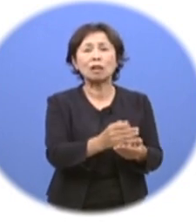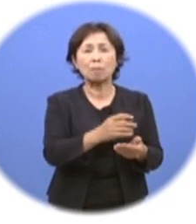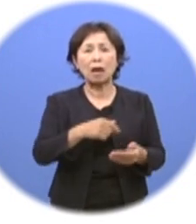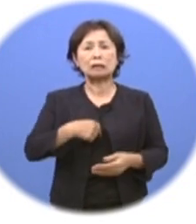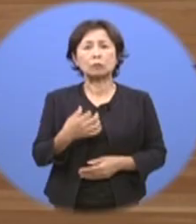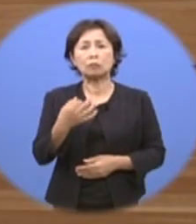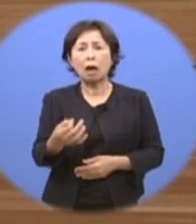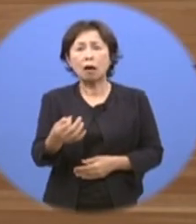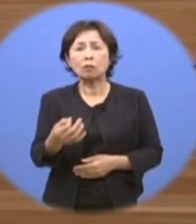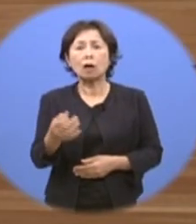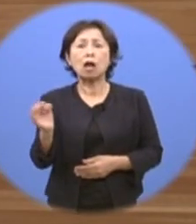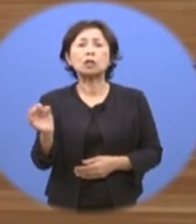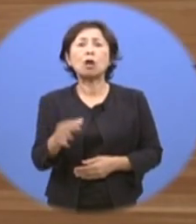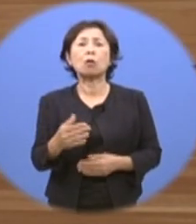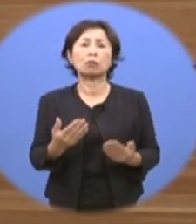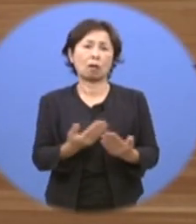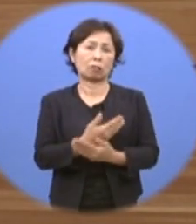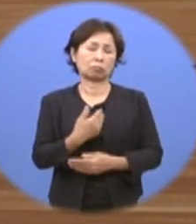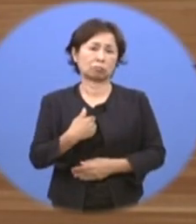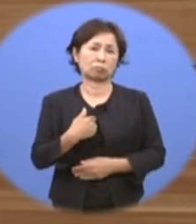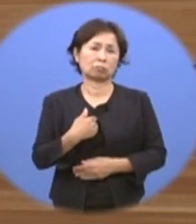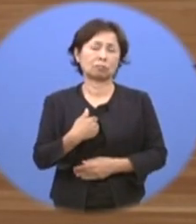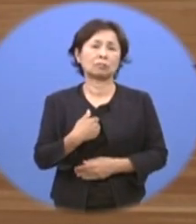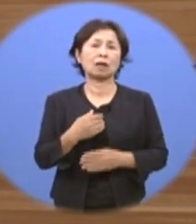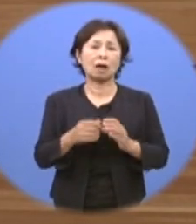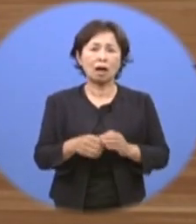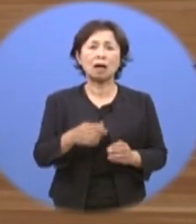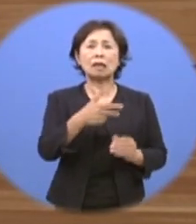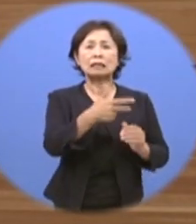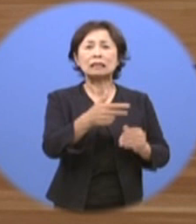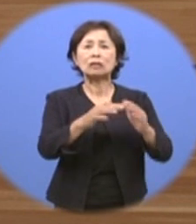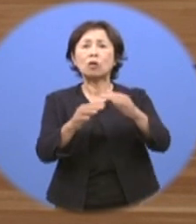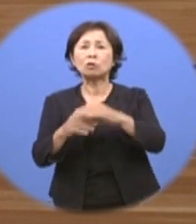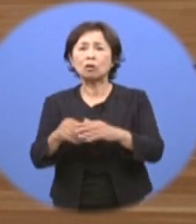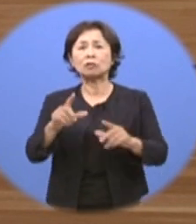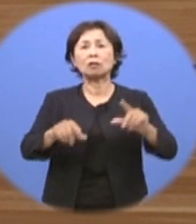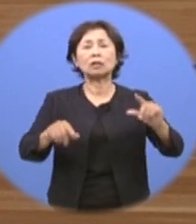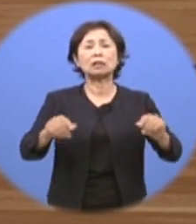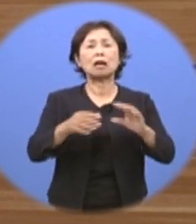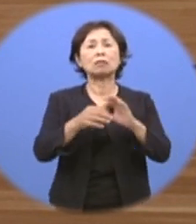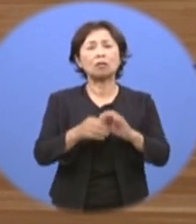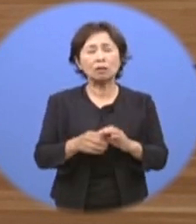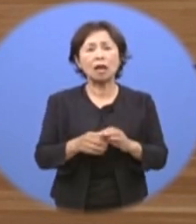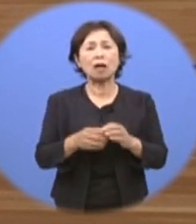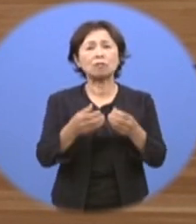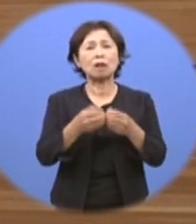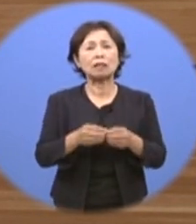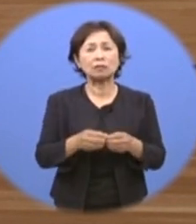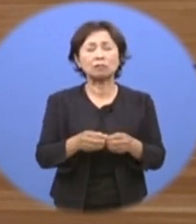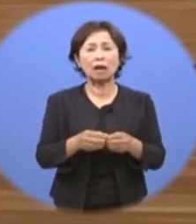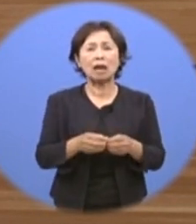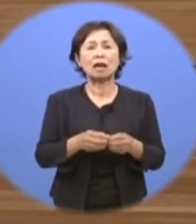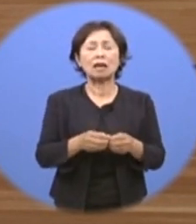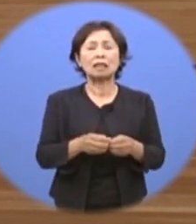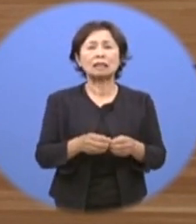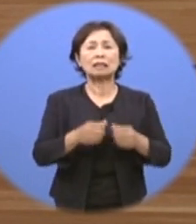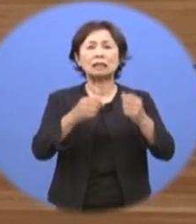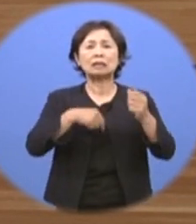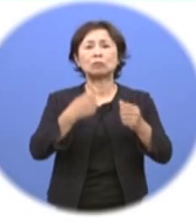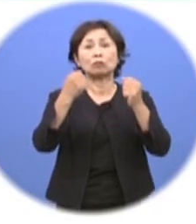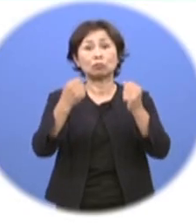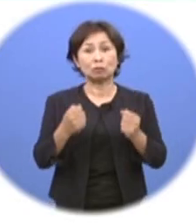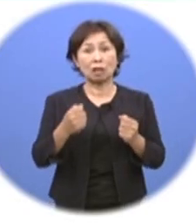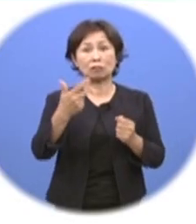可能です。これらの補助の内容は市町村により異なる部分がありますので詳細と合わせてお住まいの市町村までお問い合わせ